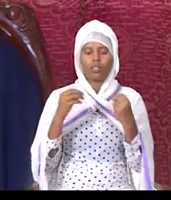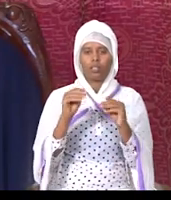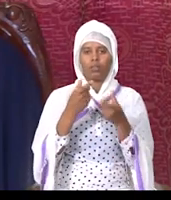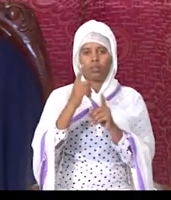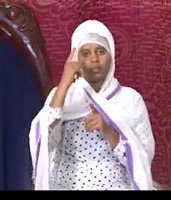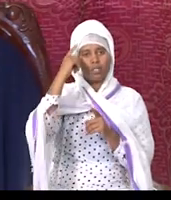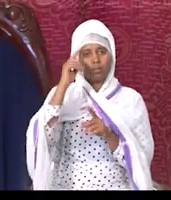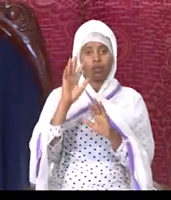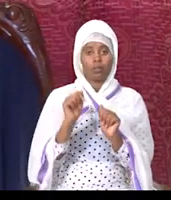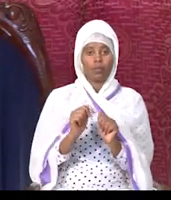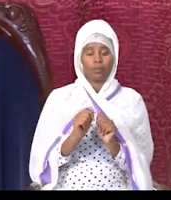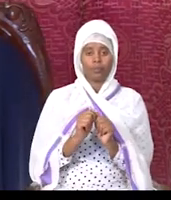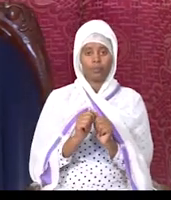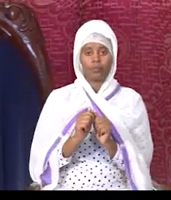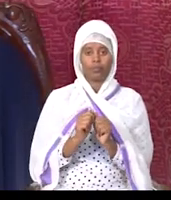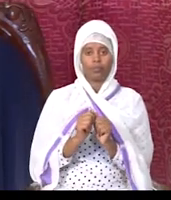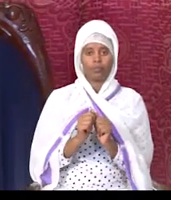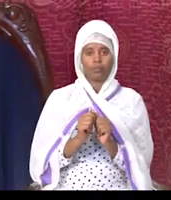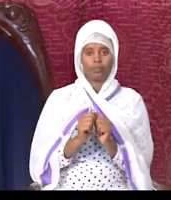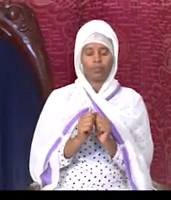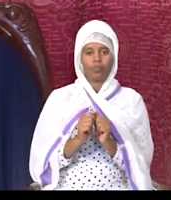ግና እንታይ እዩ እንተዳ ኢልና